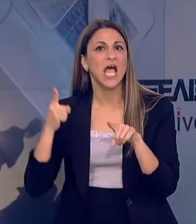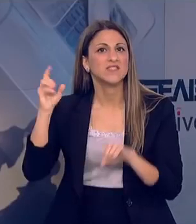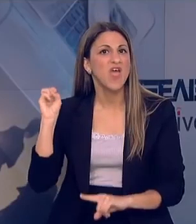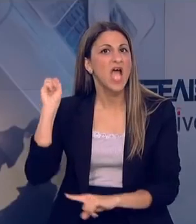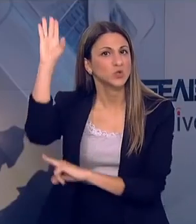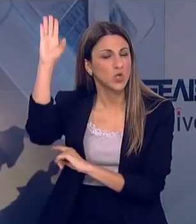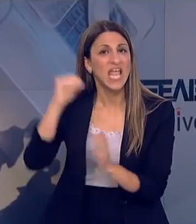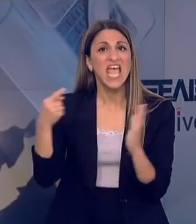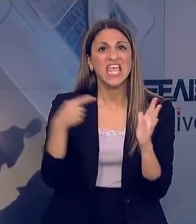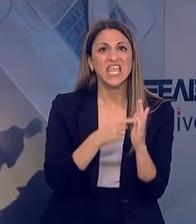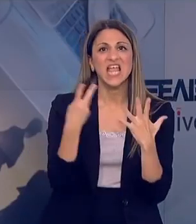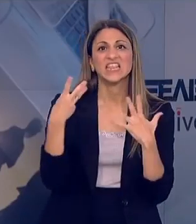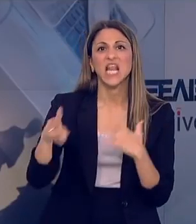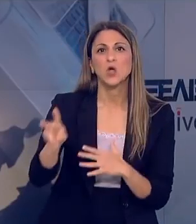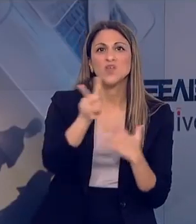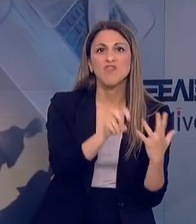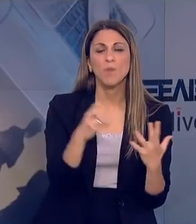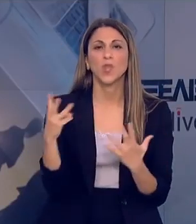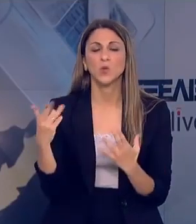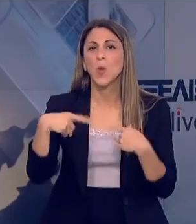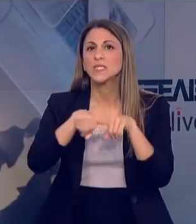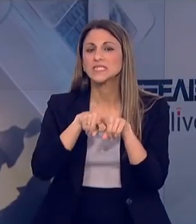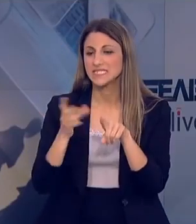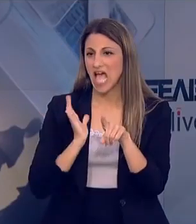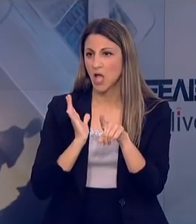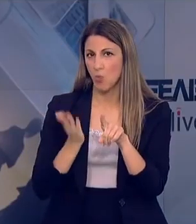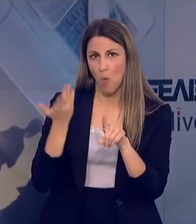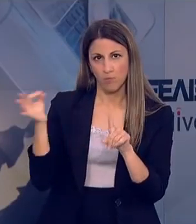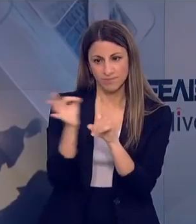εξωτερικό και 1.378 είναι σχετιζόμενα με ήδη γνωστό κρούσμα.